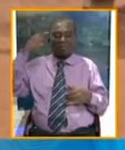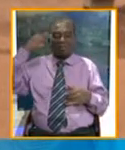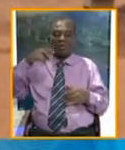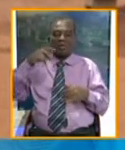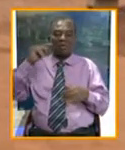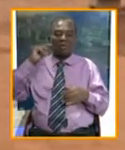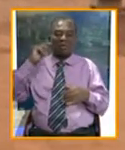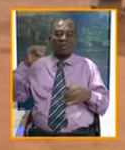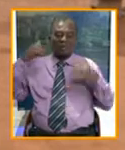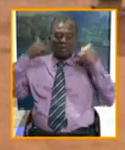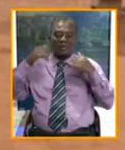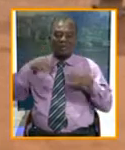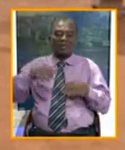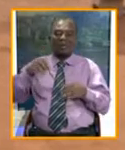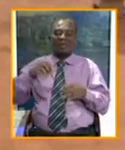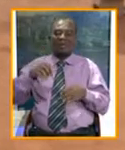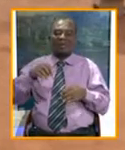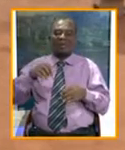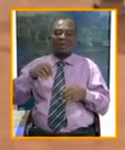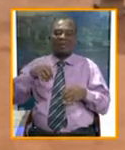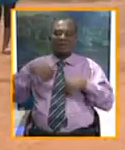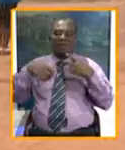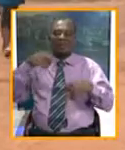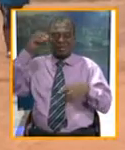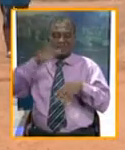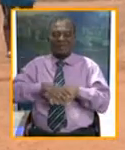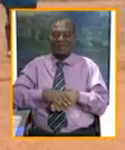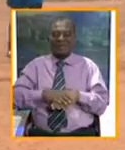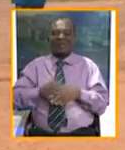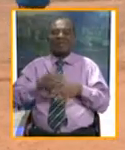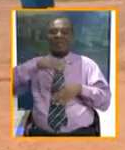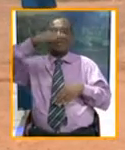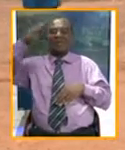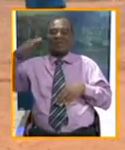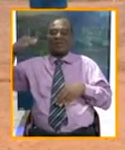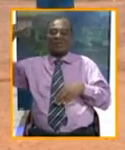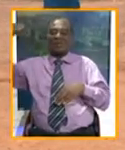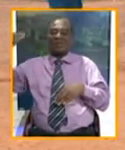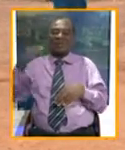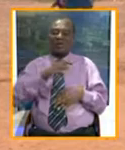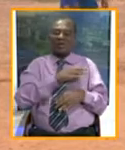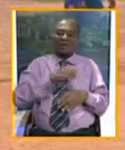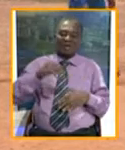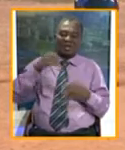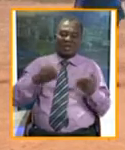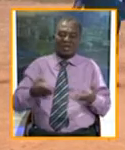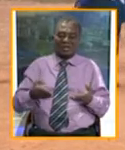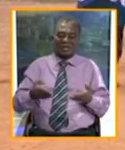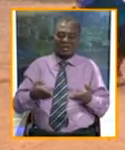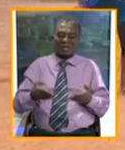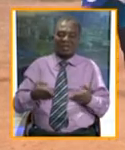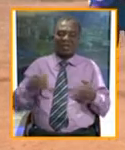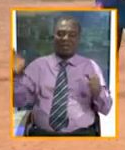d'aller sur les montagnes. Il n'y a pas de secret. Ici, il y a plein de jeunes. Ils chôment, mais